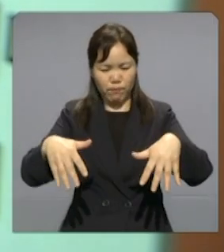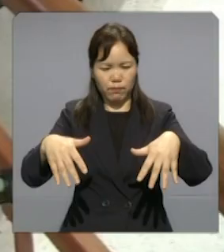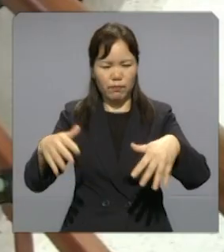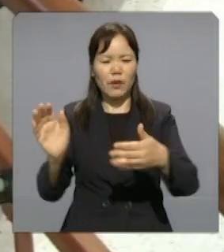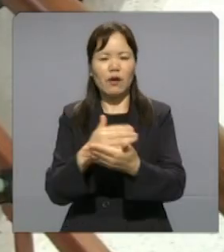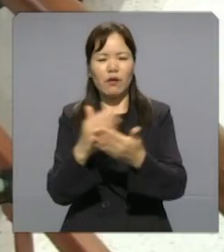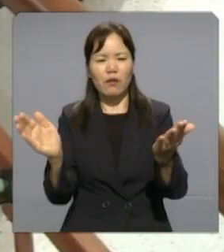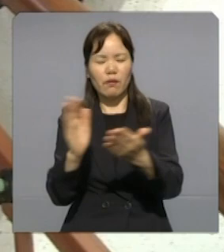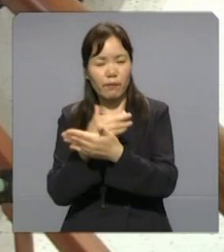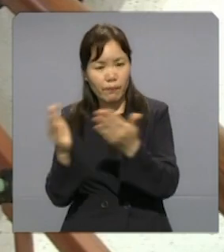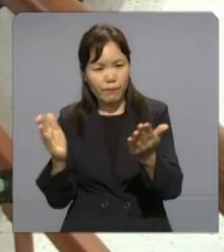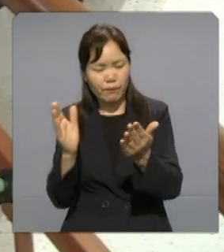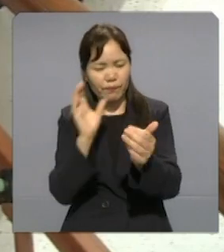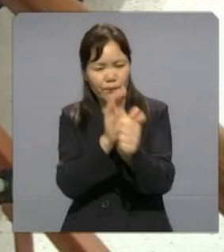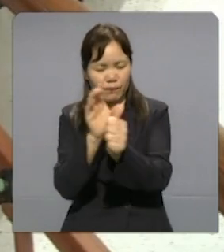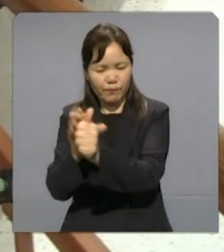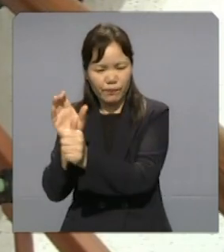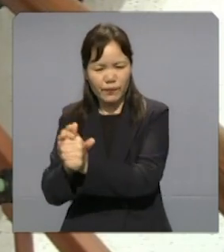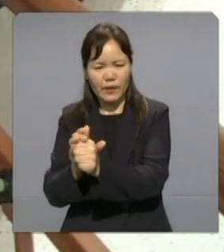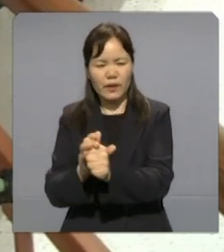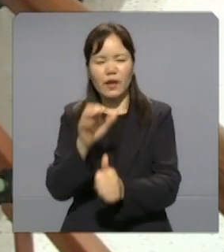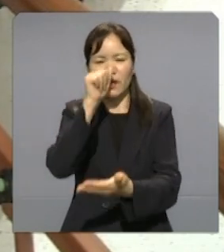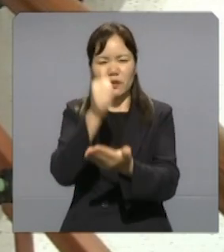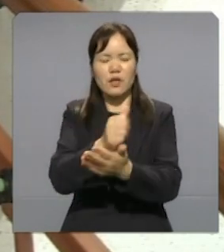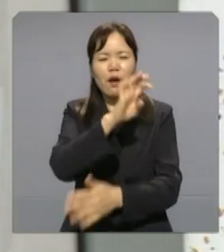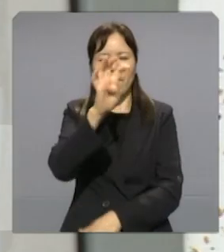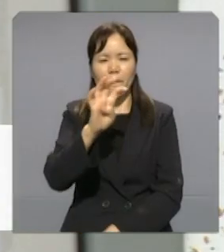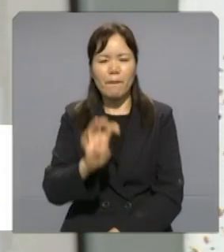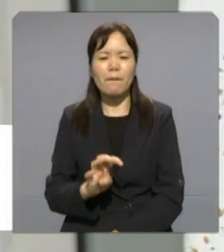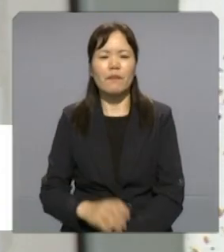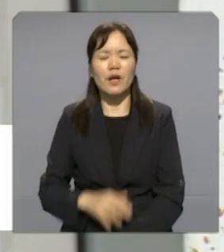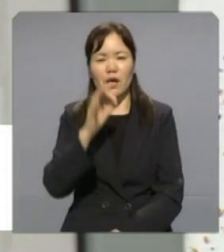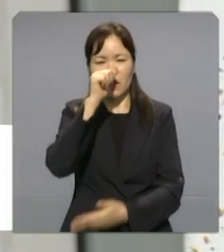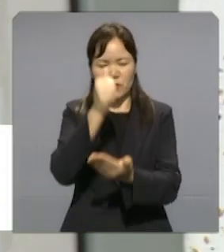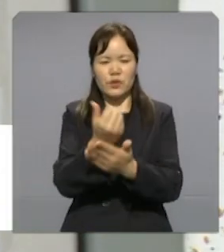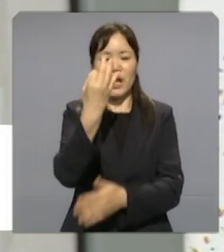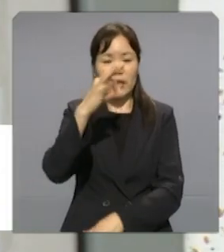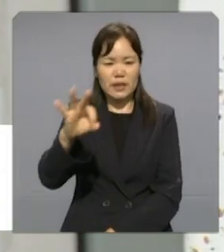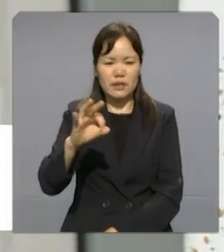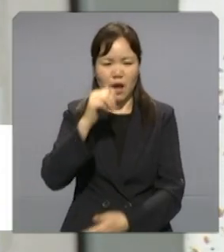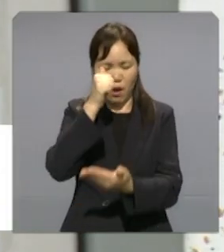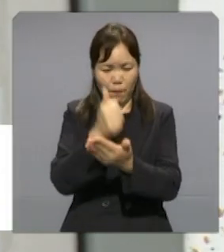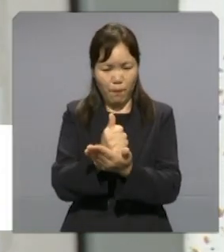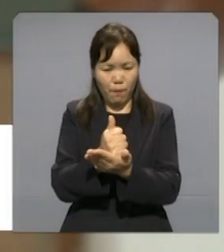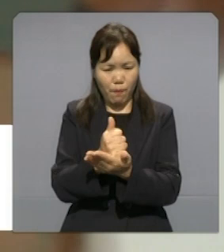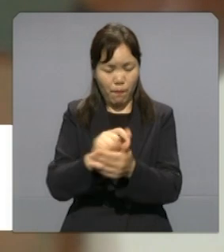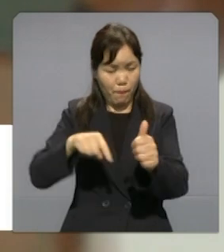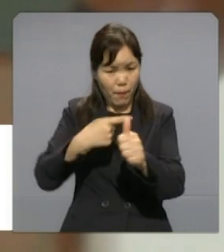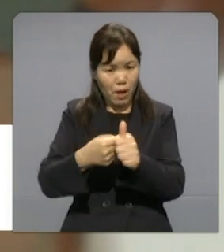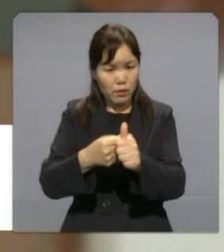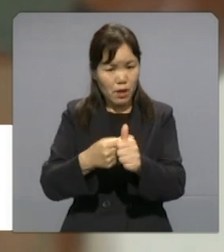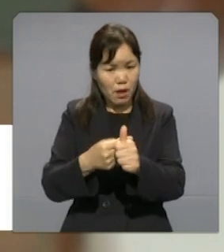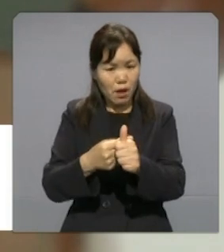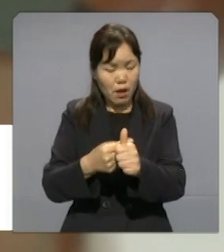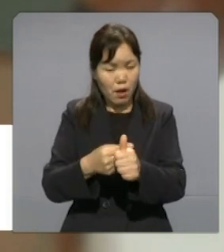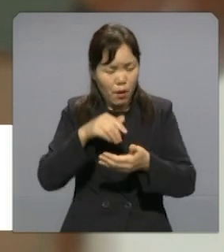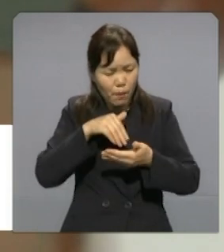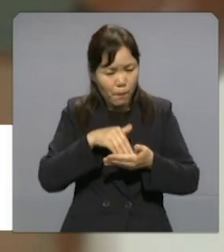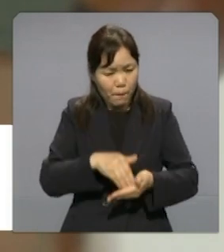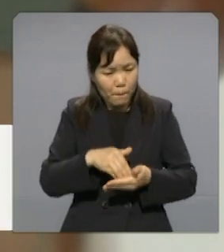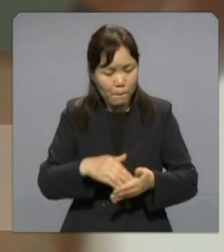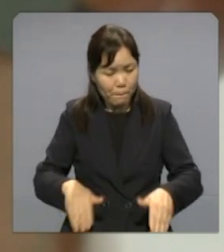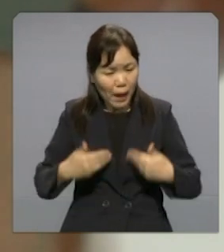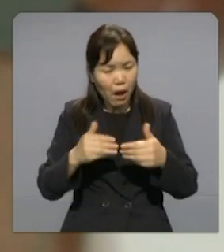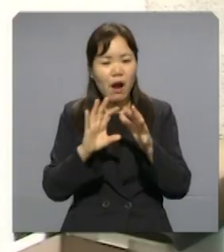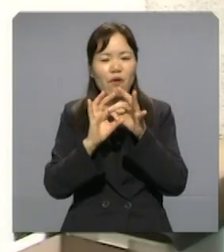반복적으로 범행을 저지른 것으로 판단했습니다 유죄가 확정되면 범행 가담 정도의 관계없이 같은 형량으로